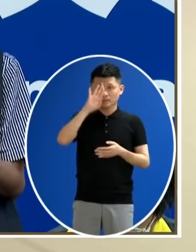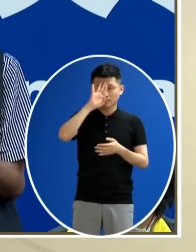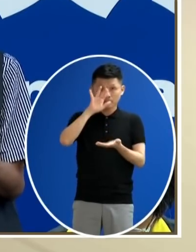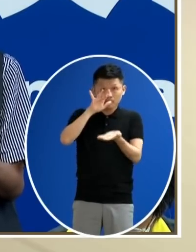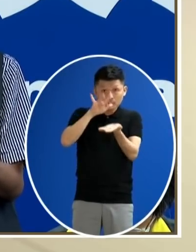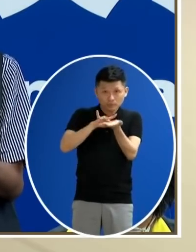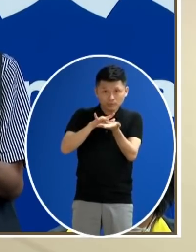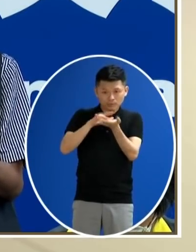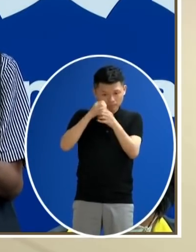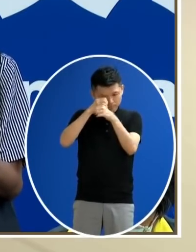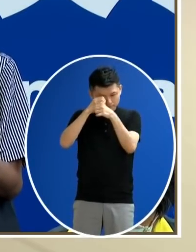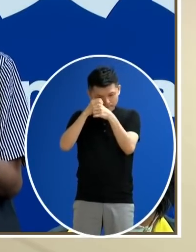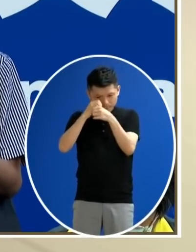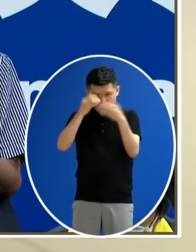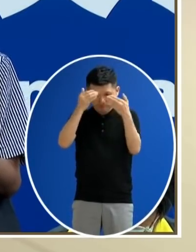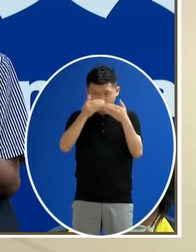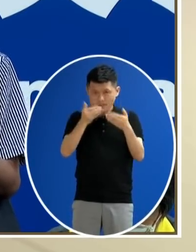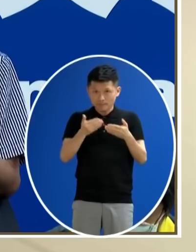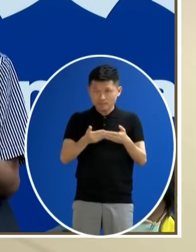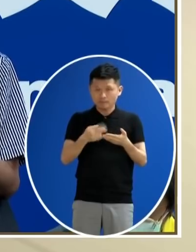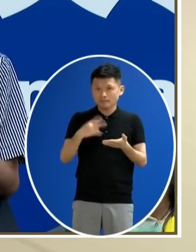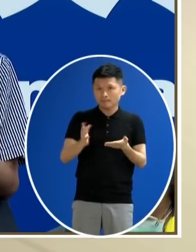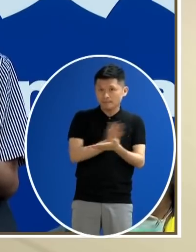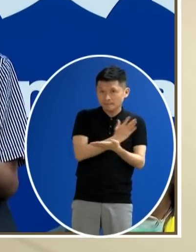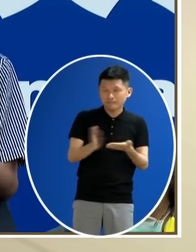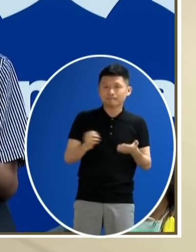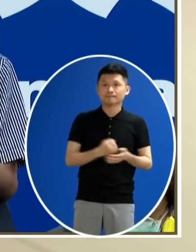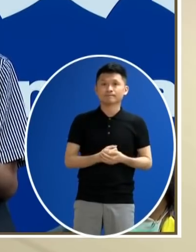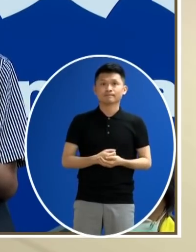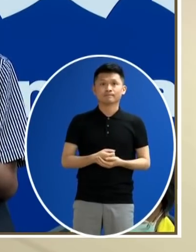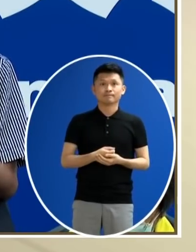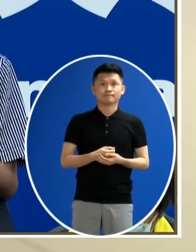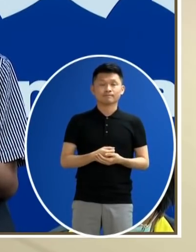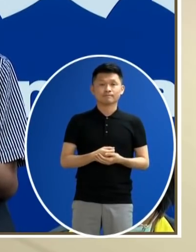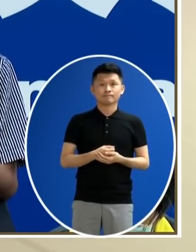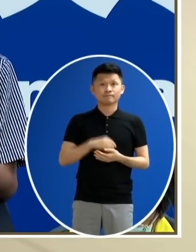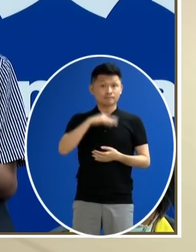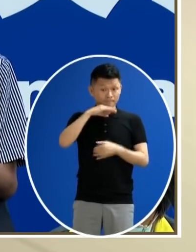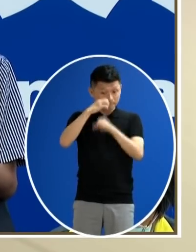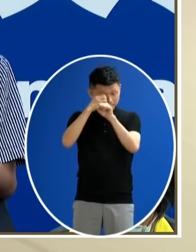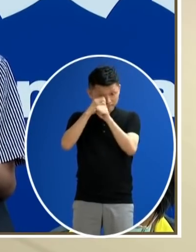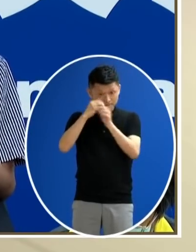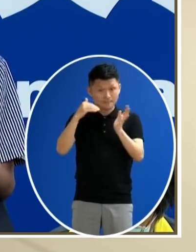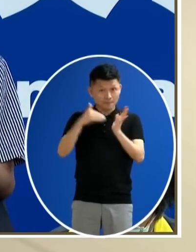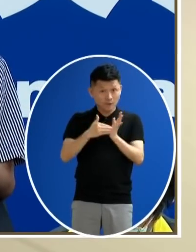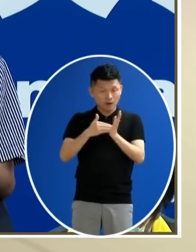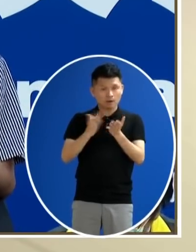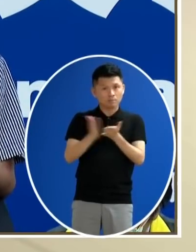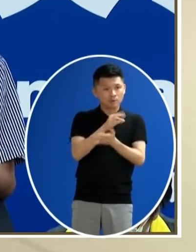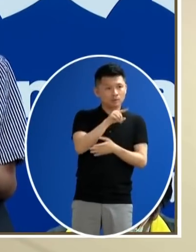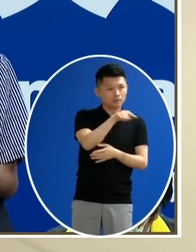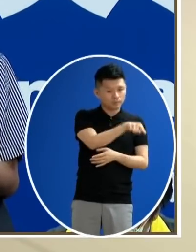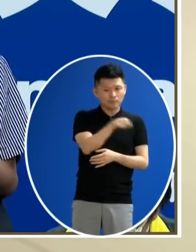毒的一些结果之后，有可能就是会再重新做一些这个判定，那现在